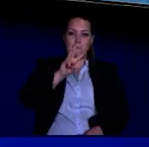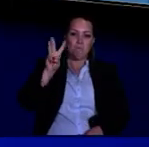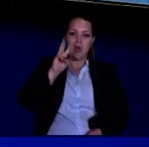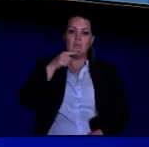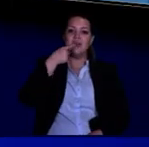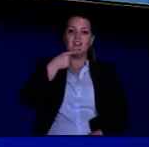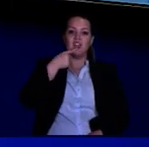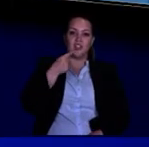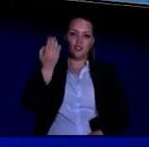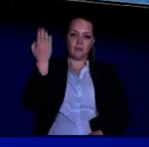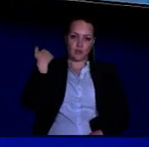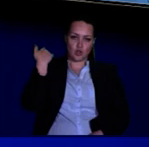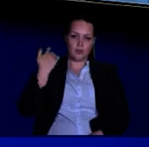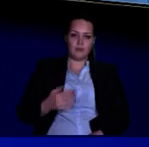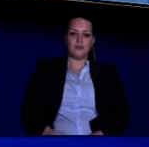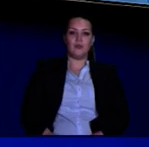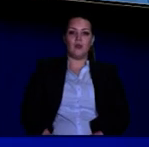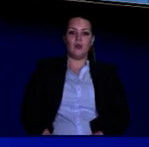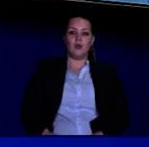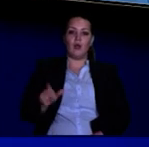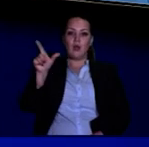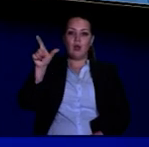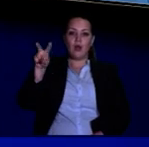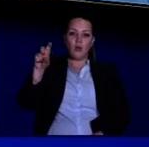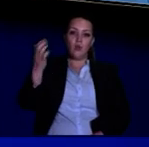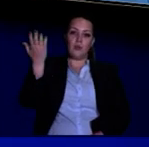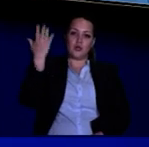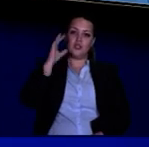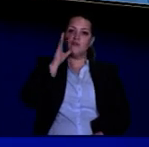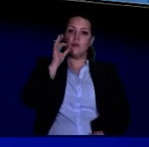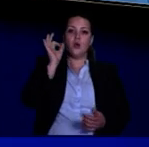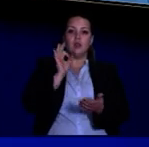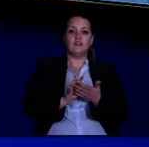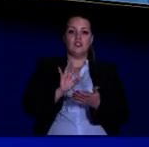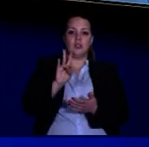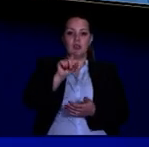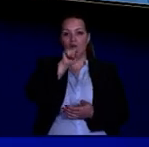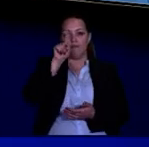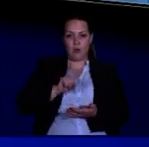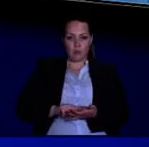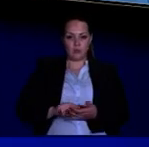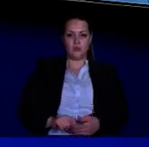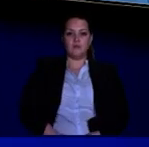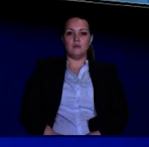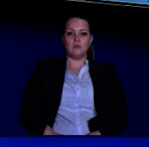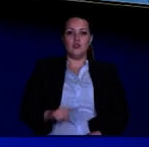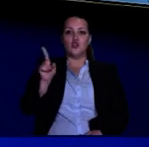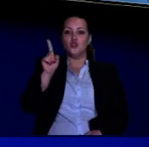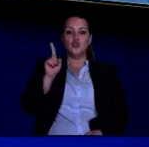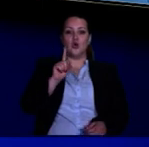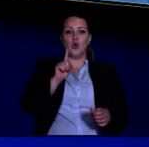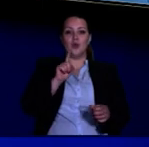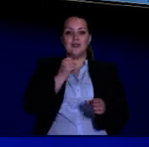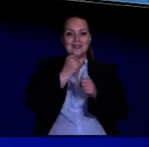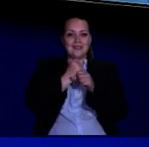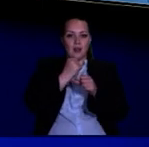речи. Глаголы в прошедшем времени отвечают на вопросы: что делал,